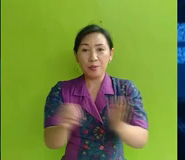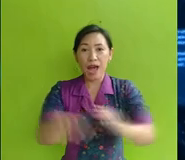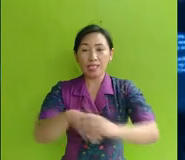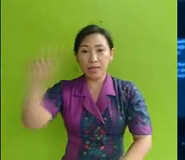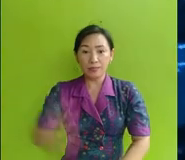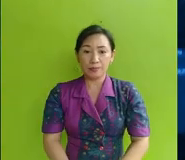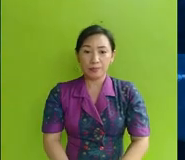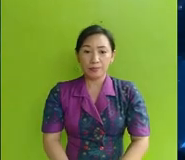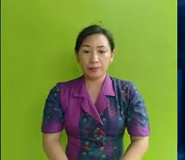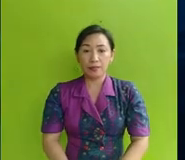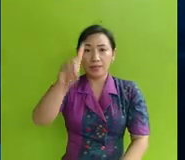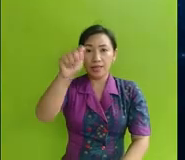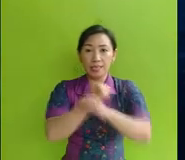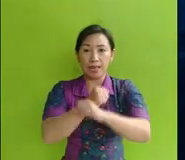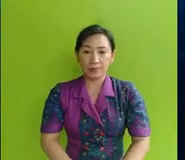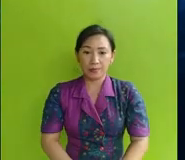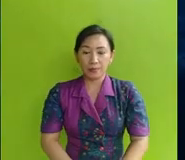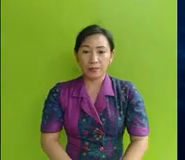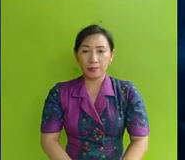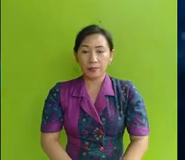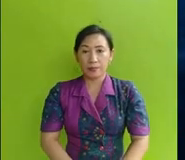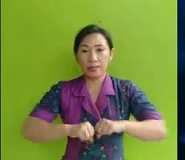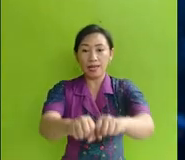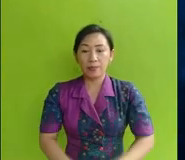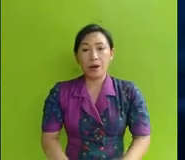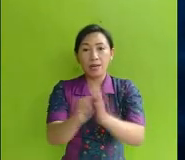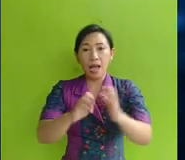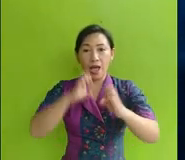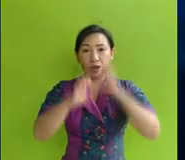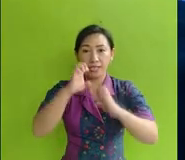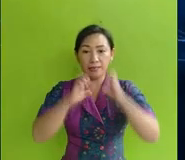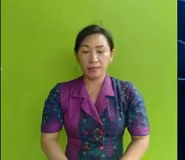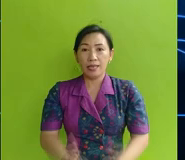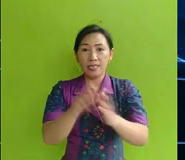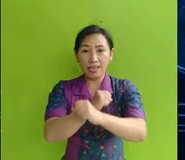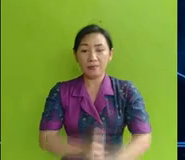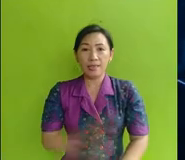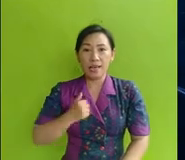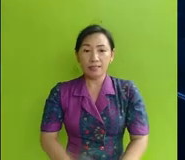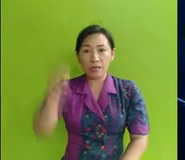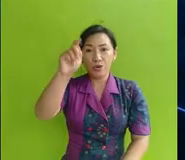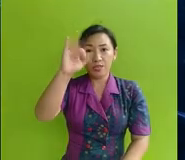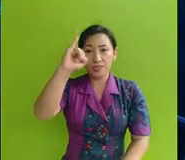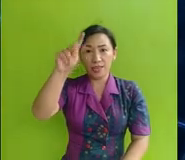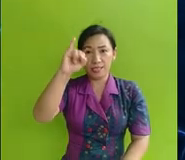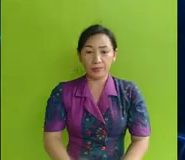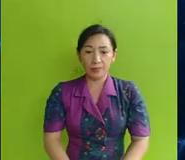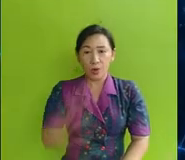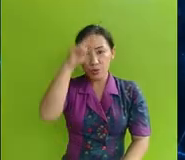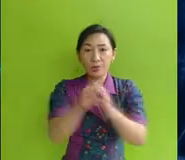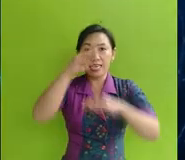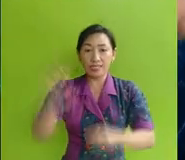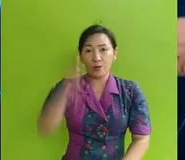dapat mengarsipkan data kerja serta mengevaluasi kinerja dan notifikasi untuk meningkatkan kualitas